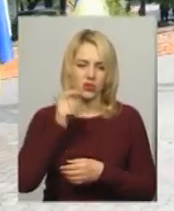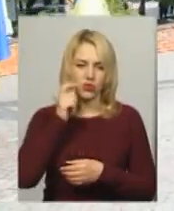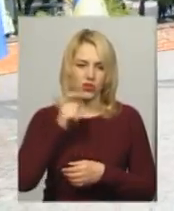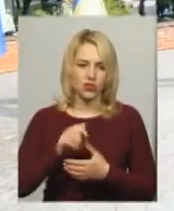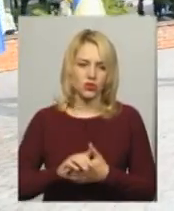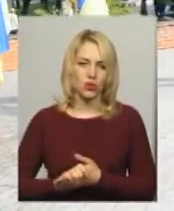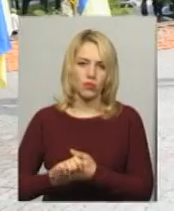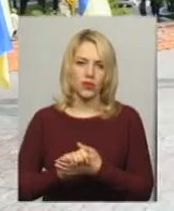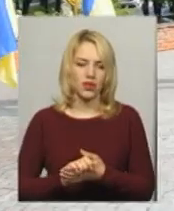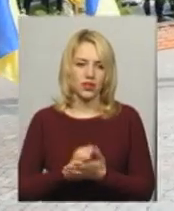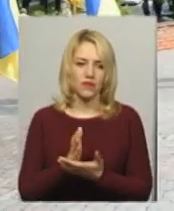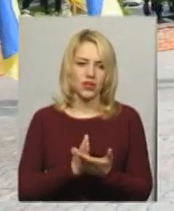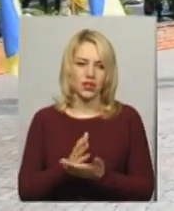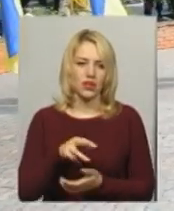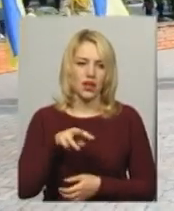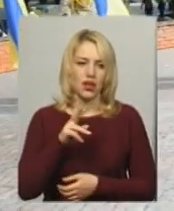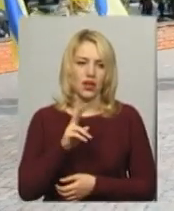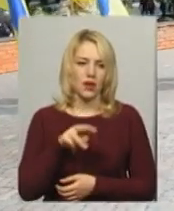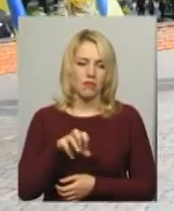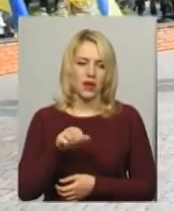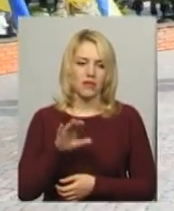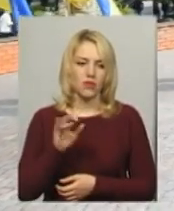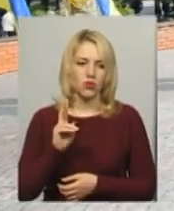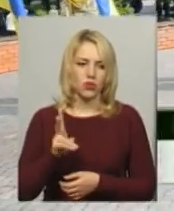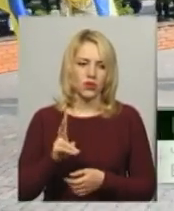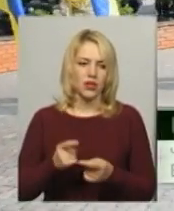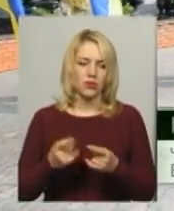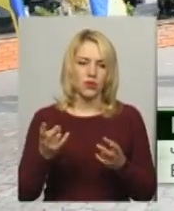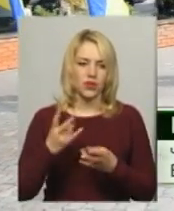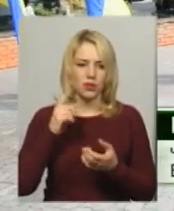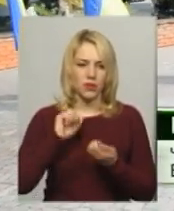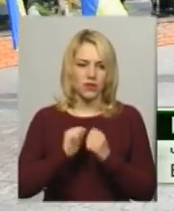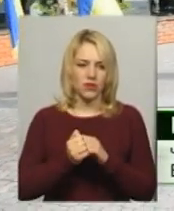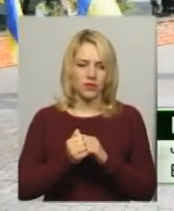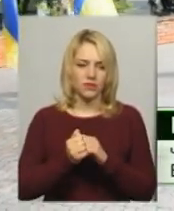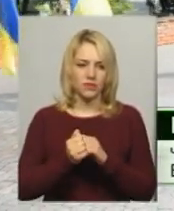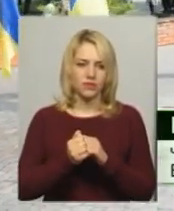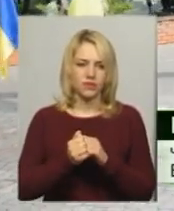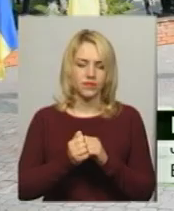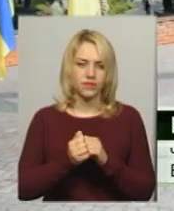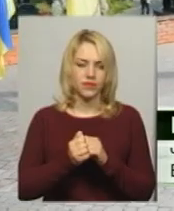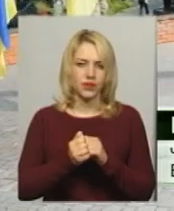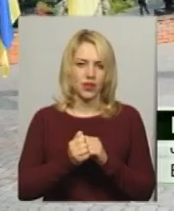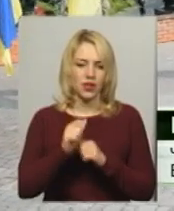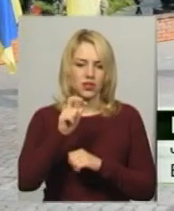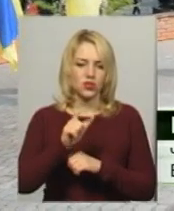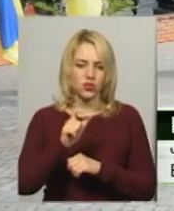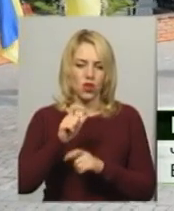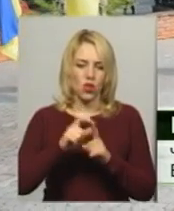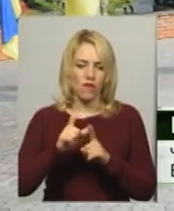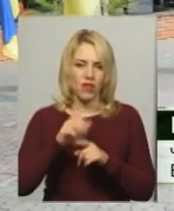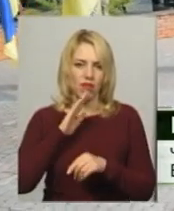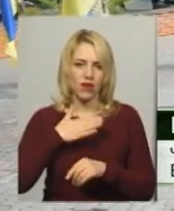Кузьма Матвіюк. Повинні пам'ятати, ну, особливо люди, пам'ятати слова нашого